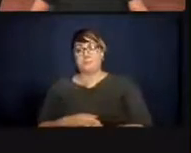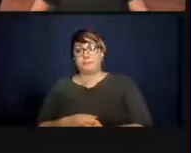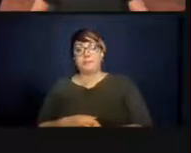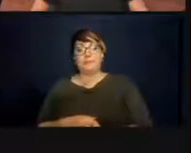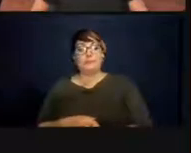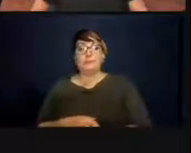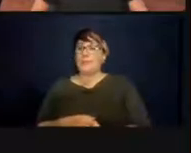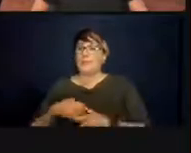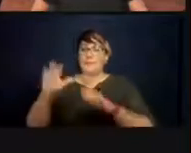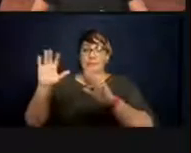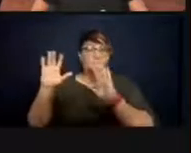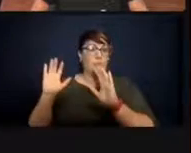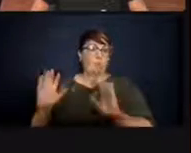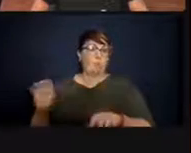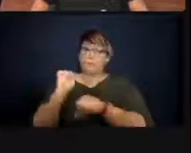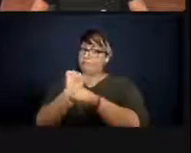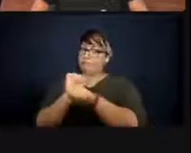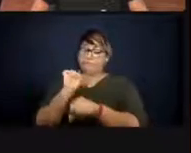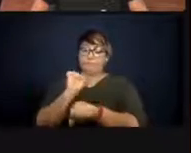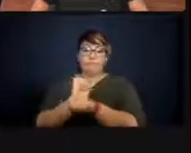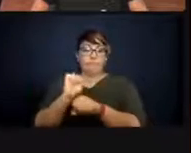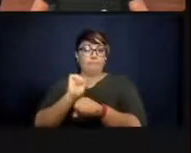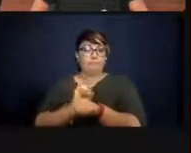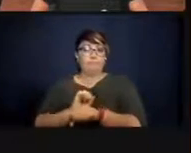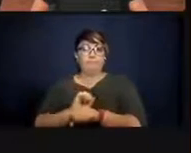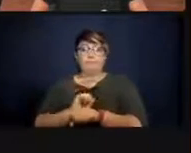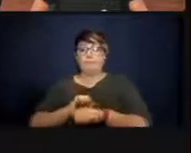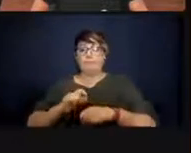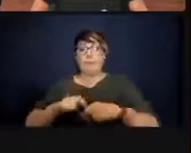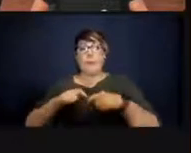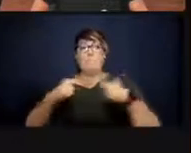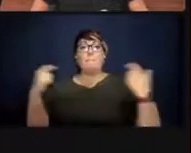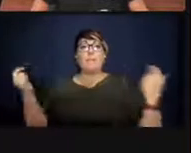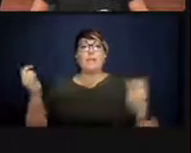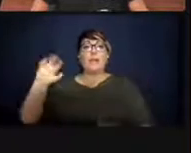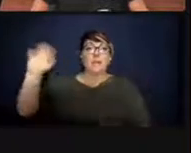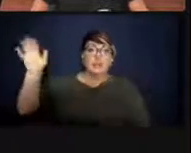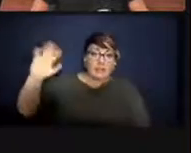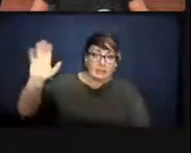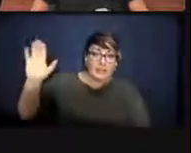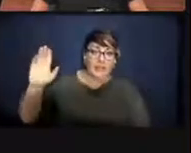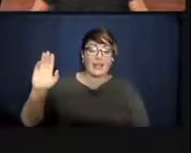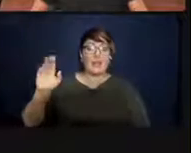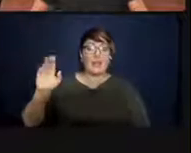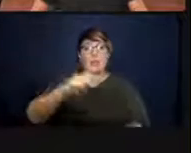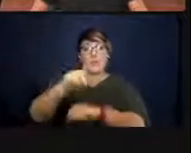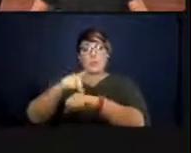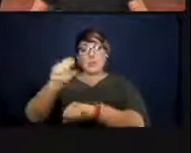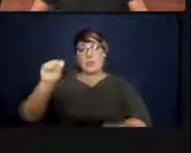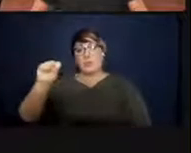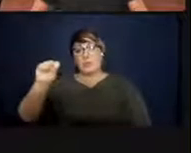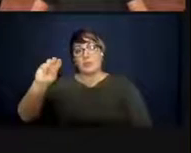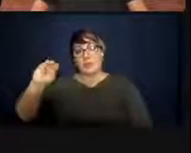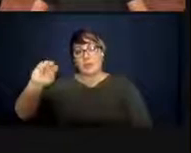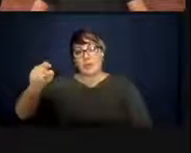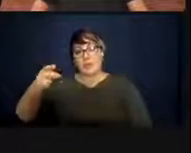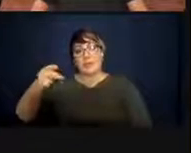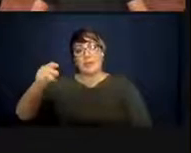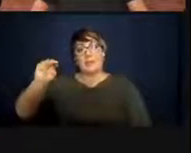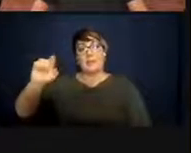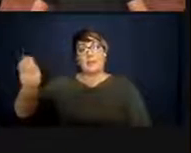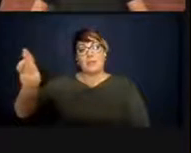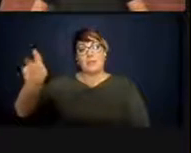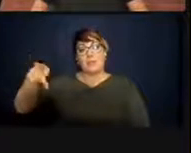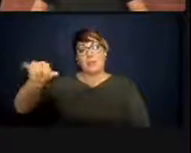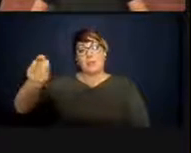ما نقوم به في المدارس. شكرا لكم، نحييكم، نحيي المدير سميث، سيد بروب،